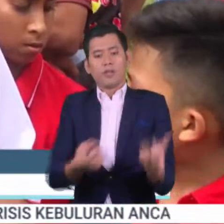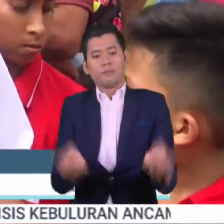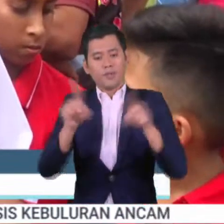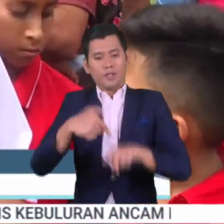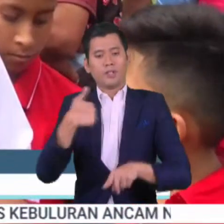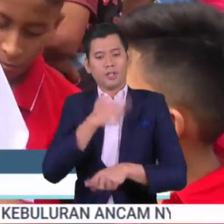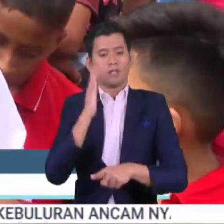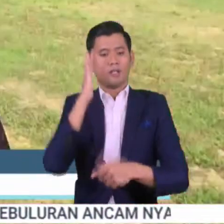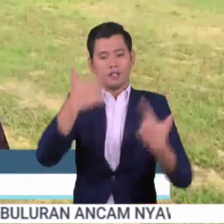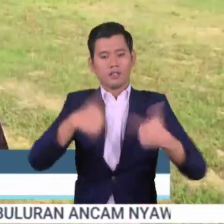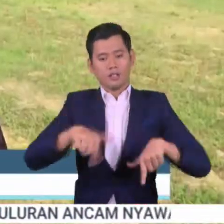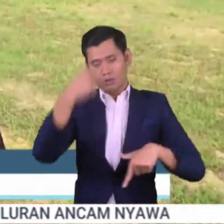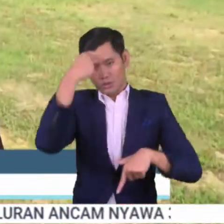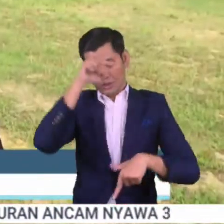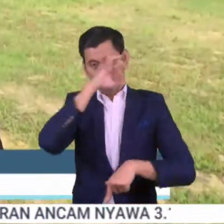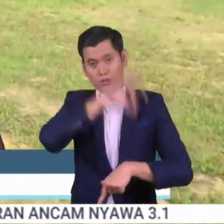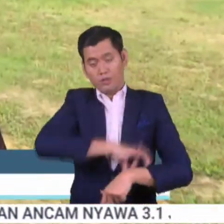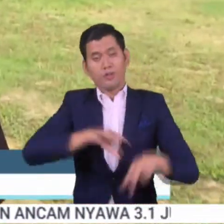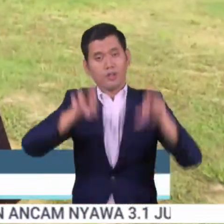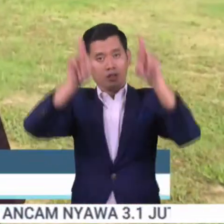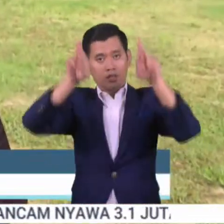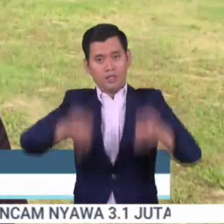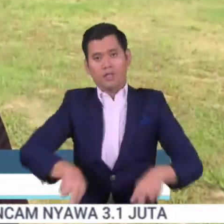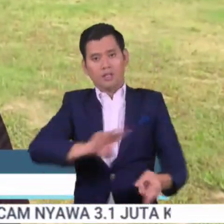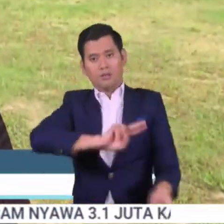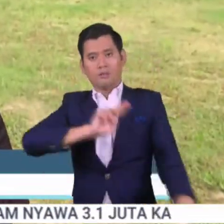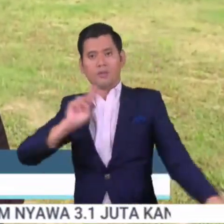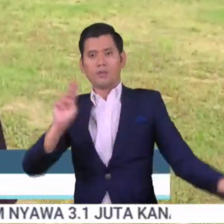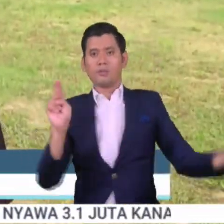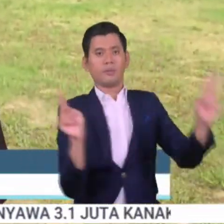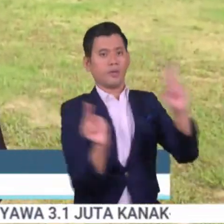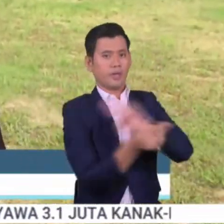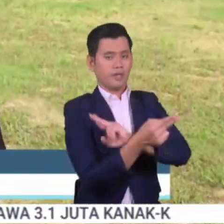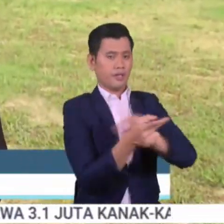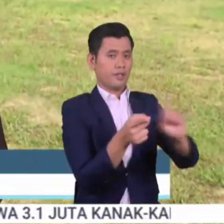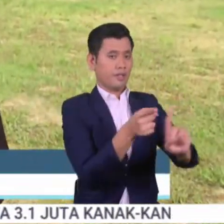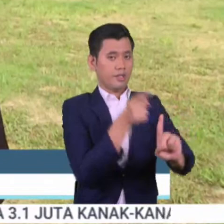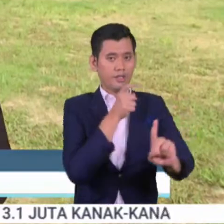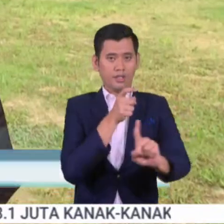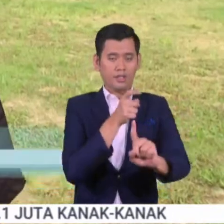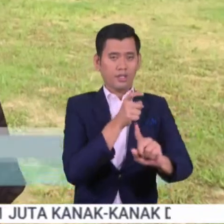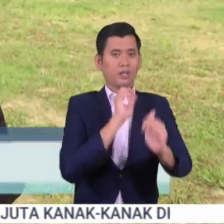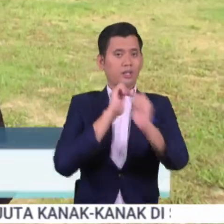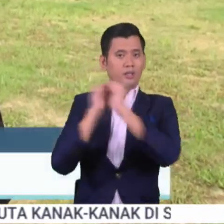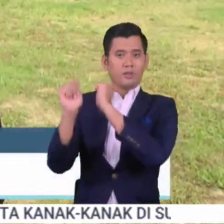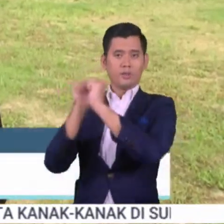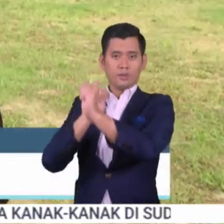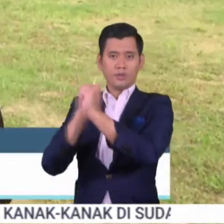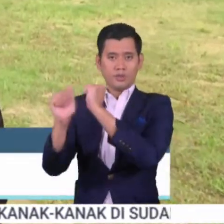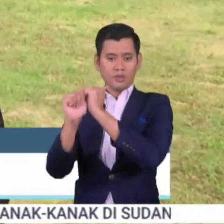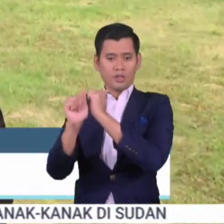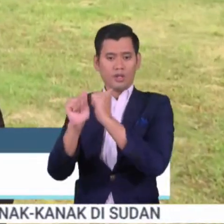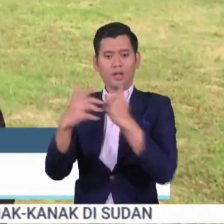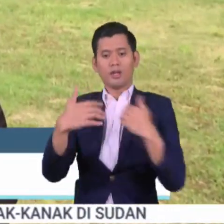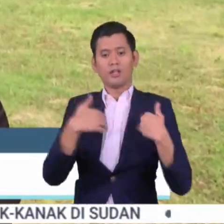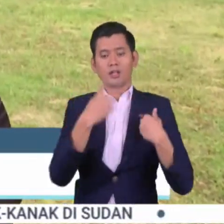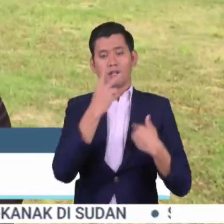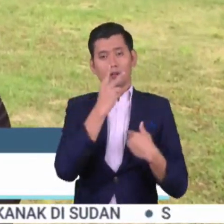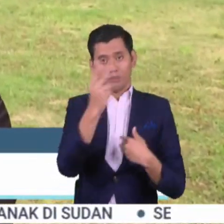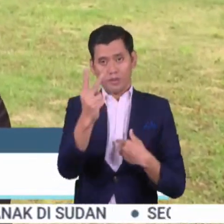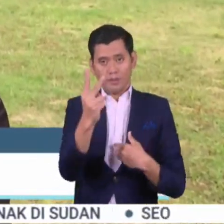untuk kebaikan rakyat. Memang nampak perubahan daripada segi kesukanan dalam bidang damai ini, memang nampak dia